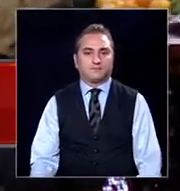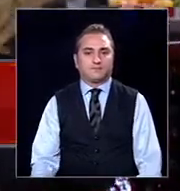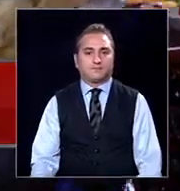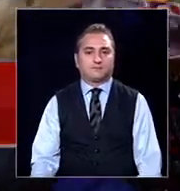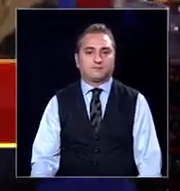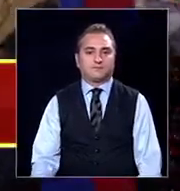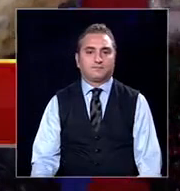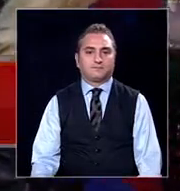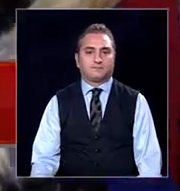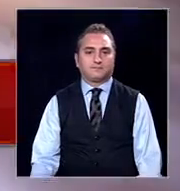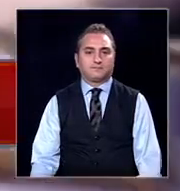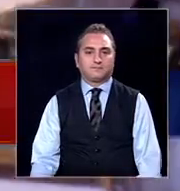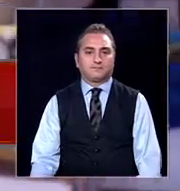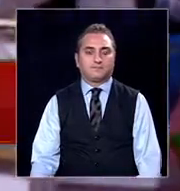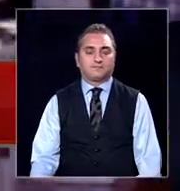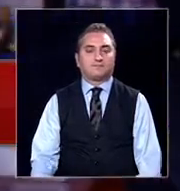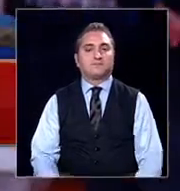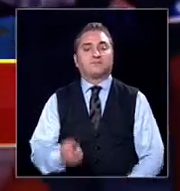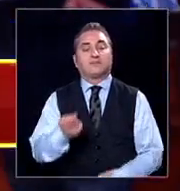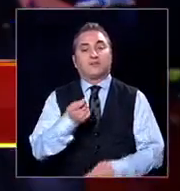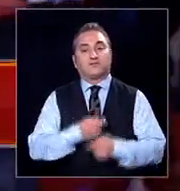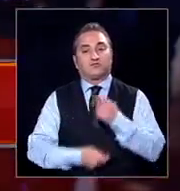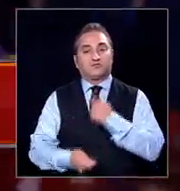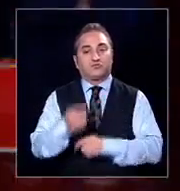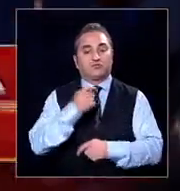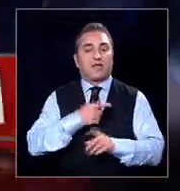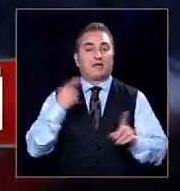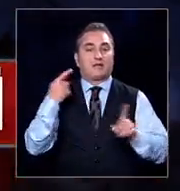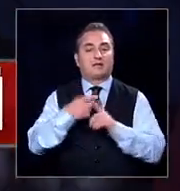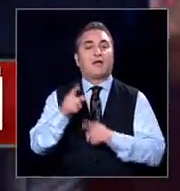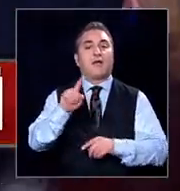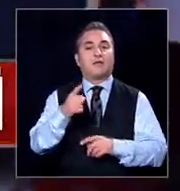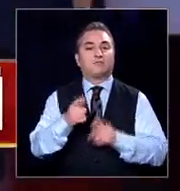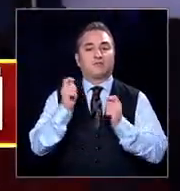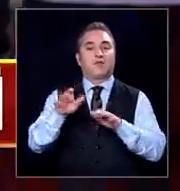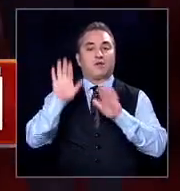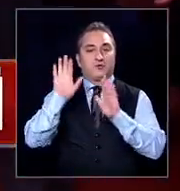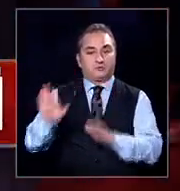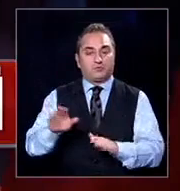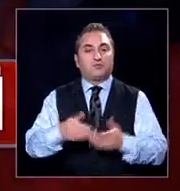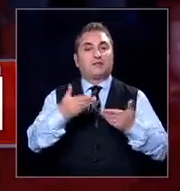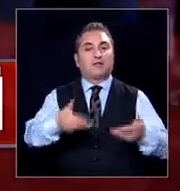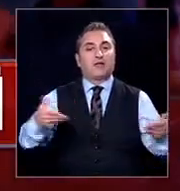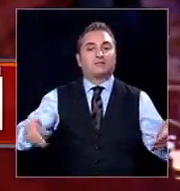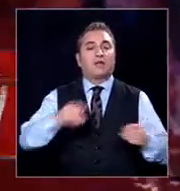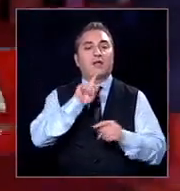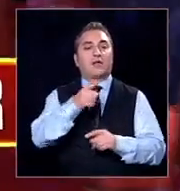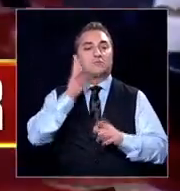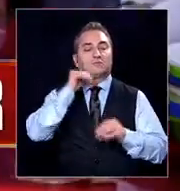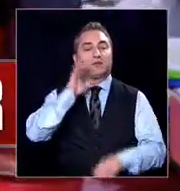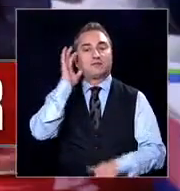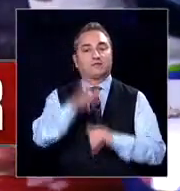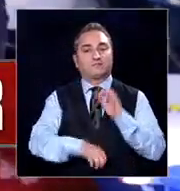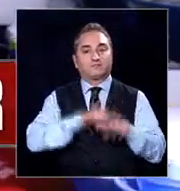ideal boyları. Ticari amaçlı hamsi avı durdurulunca tezgahtaki hamsilere de talep arttı.